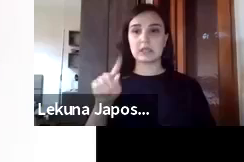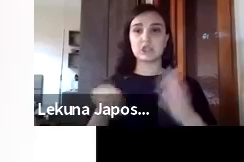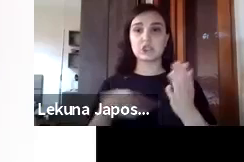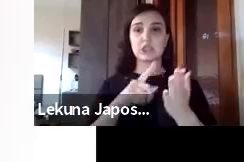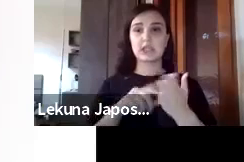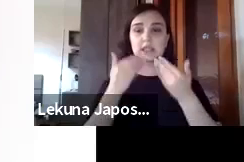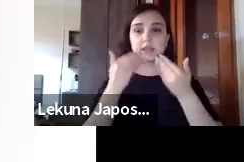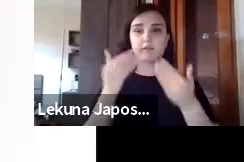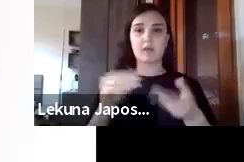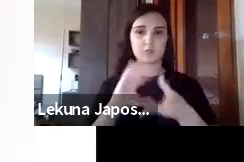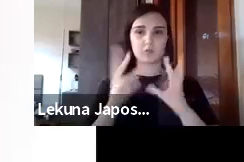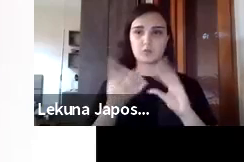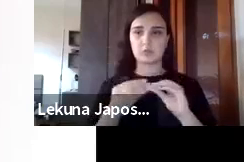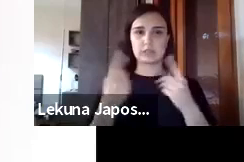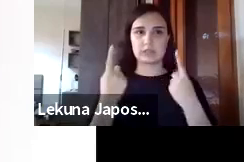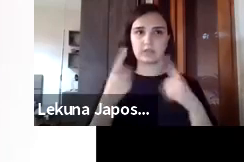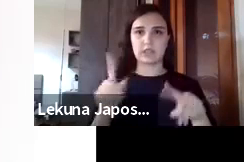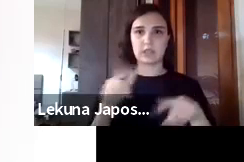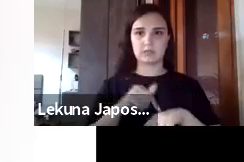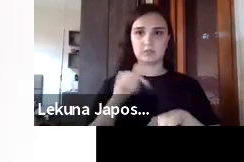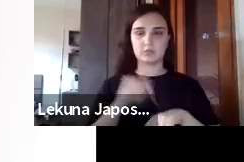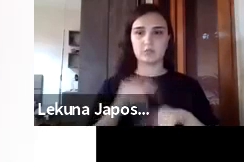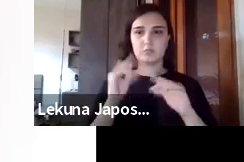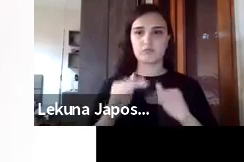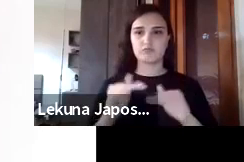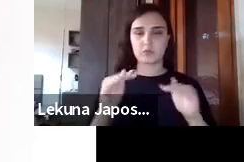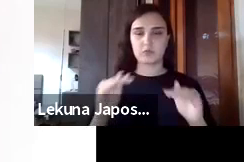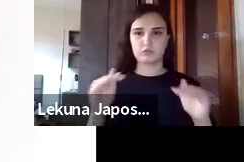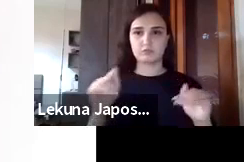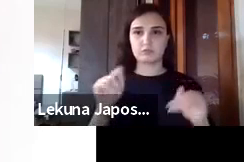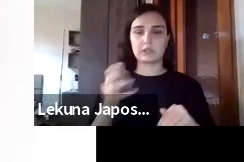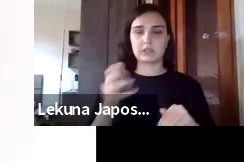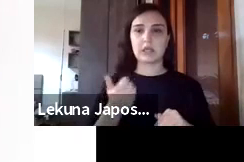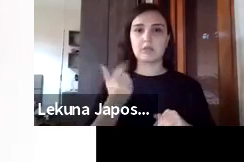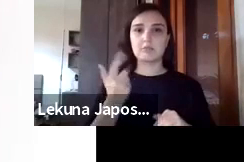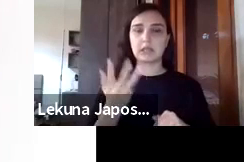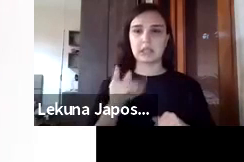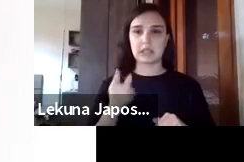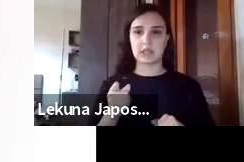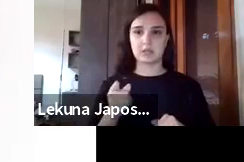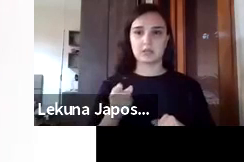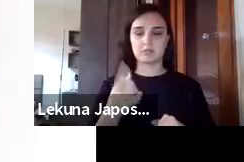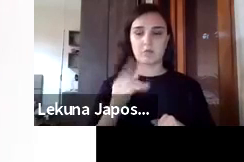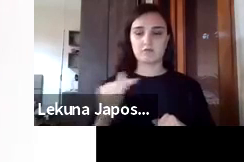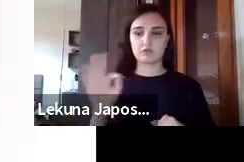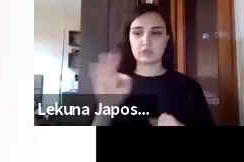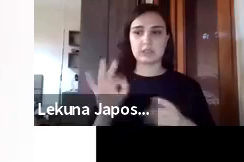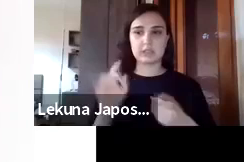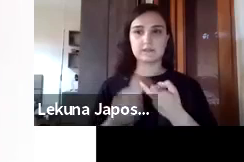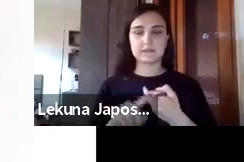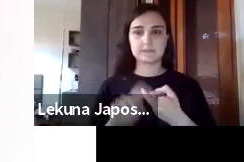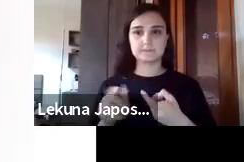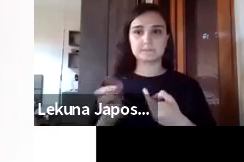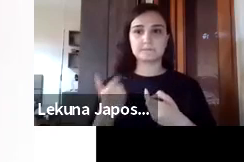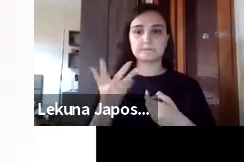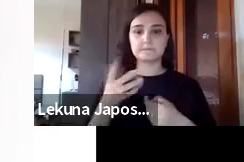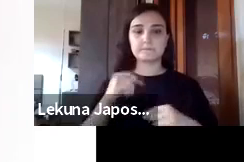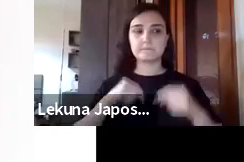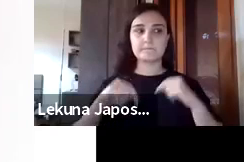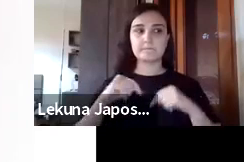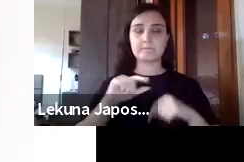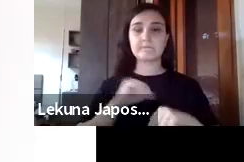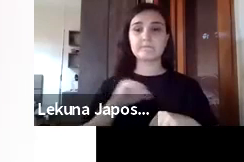შეკითხვა აბსოლუტურად გადაიტანა, რომ ბავშვი, ბავშვი, ბავშვი მას რამდენად ექმნება, ბავშვთან დაკავშირებით რამდენად ექმნება და